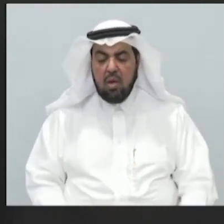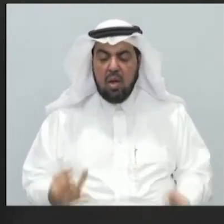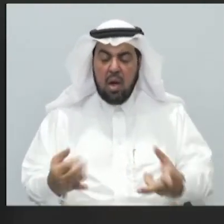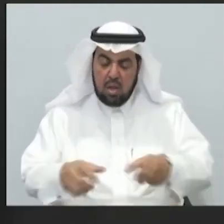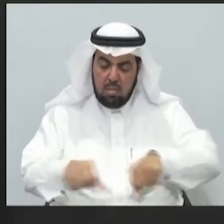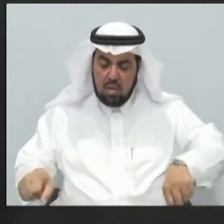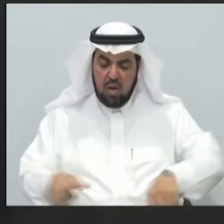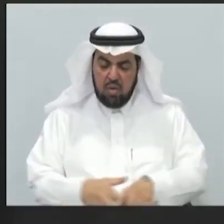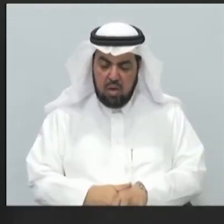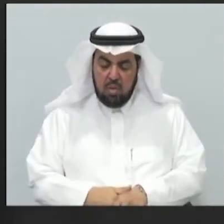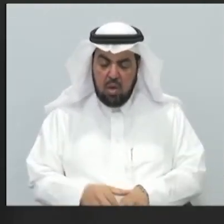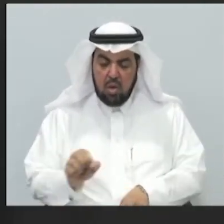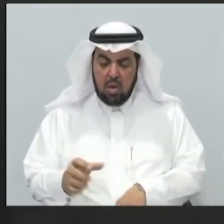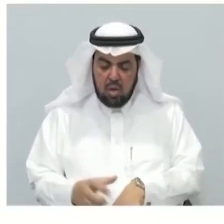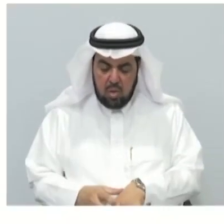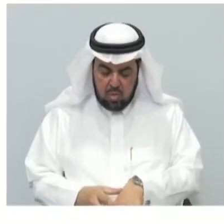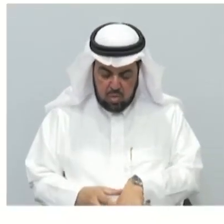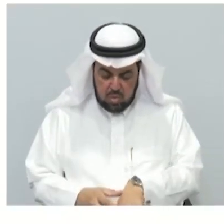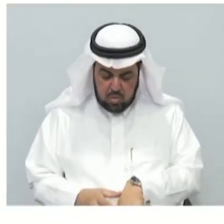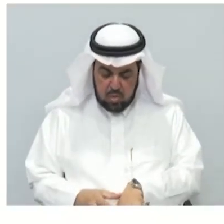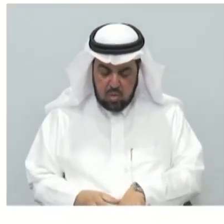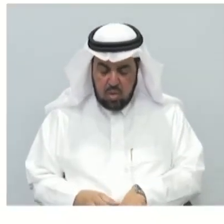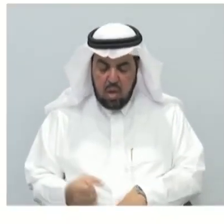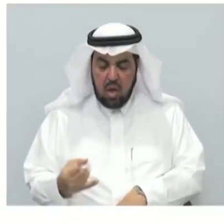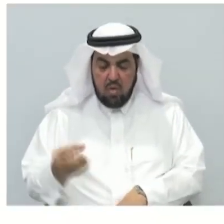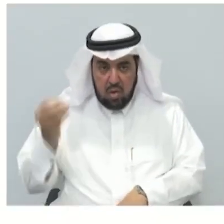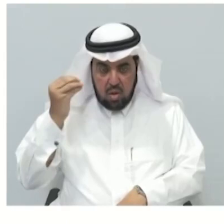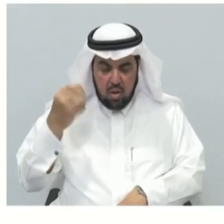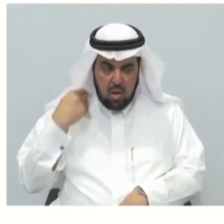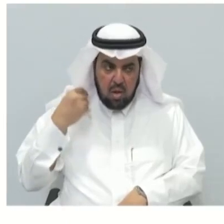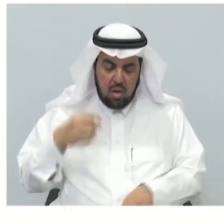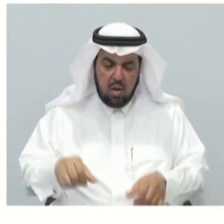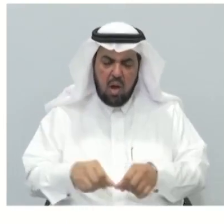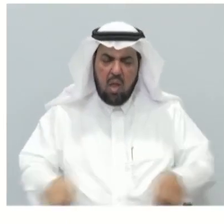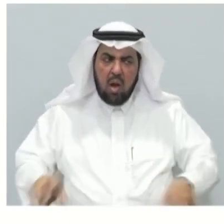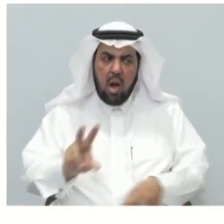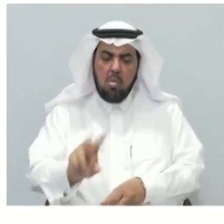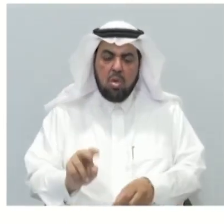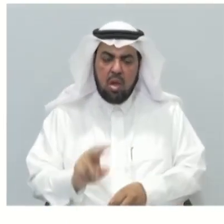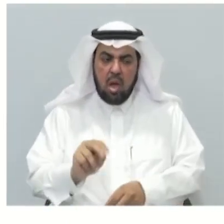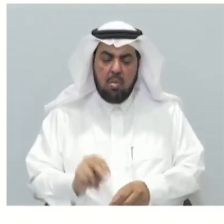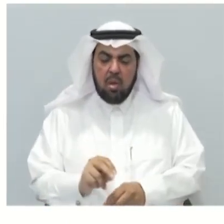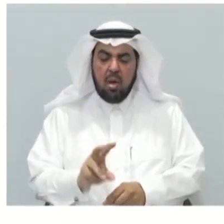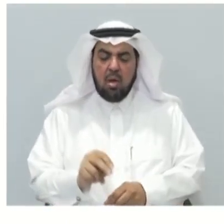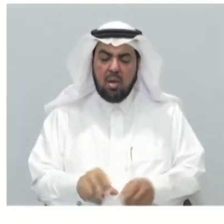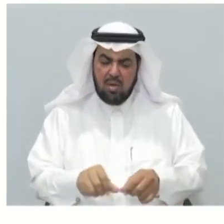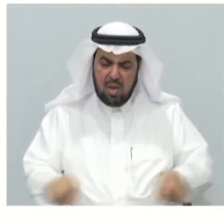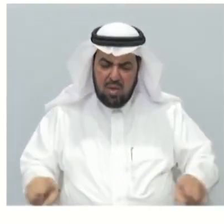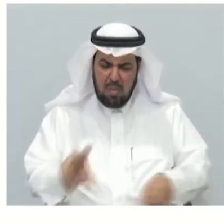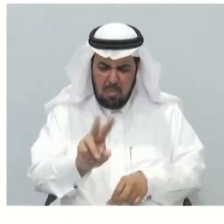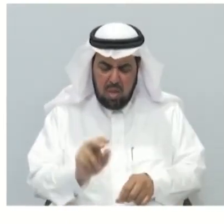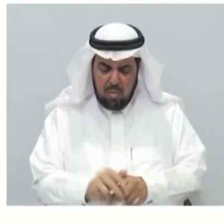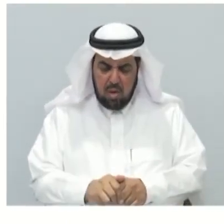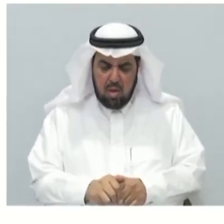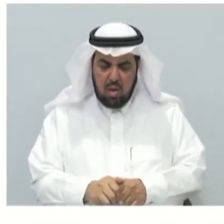المسافه بين النقطه سي والنقطه ب طبعا احنا عارفين بما انه في عندك اضلاع متطابقه لو تلاحظون ان المسافه هنا متطابقه